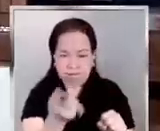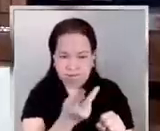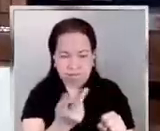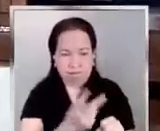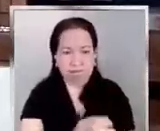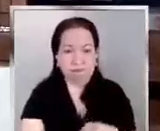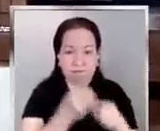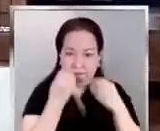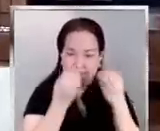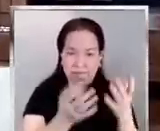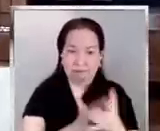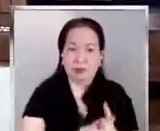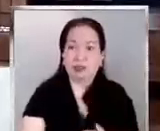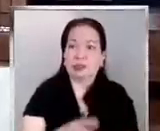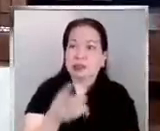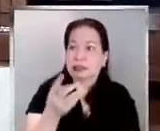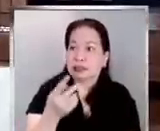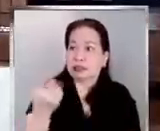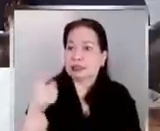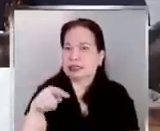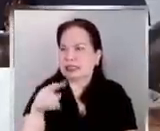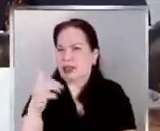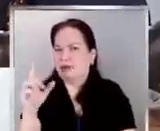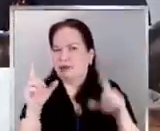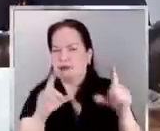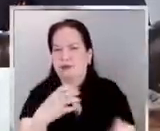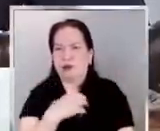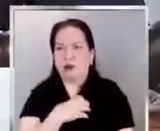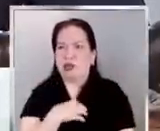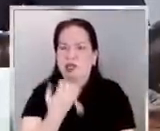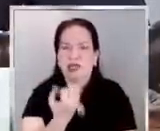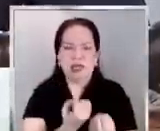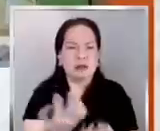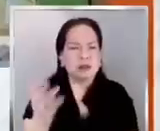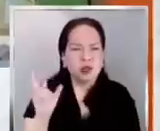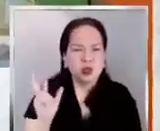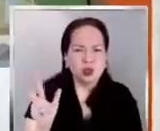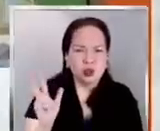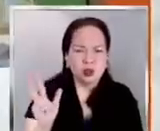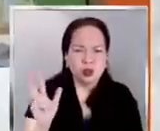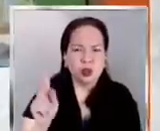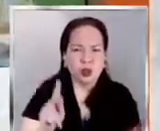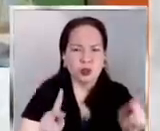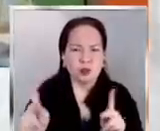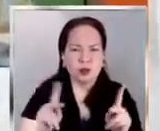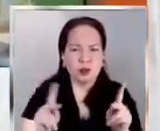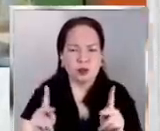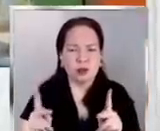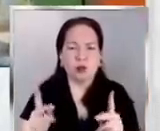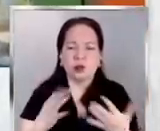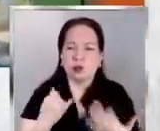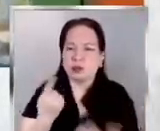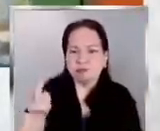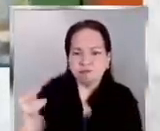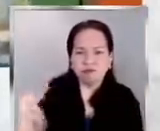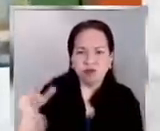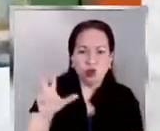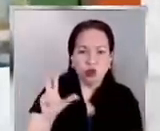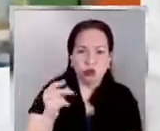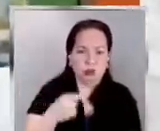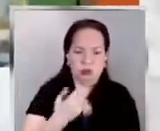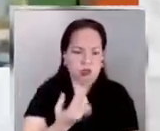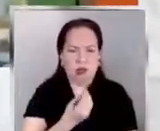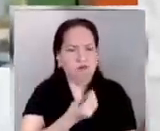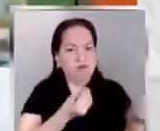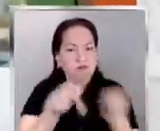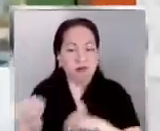raw inireklamo ang developer na ito nang hindi bababa sa 30 investor kahapon makaraang mabigo na i-turn over sa kanila ang mga lote